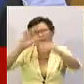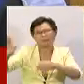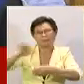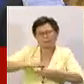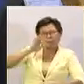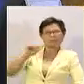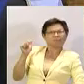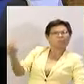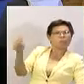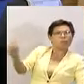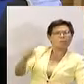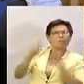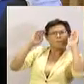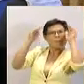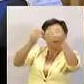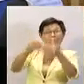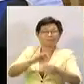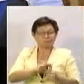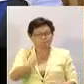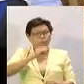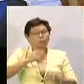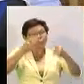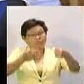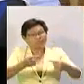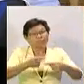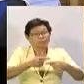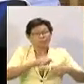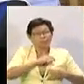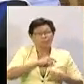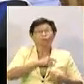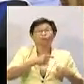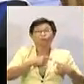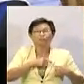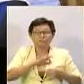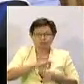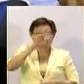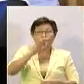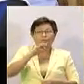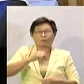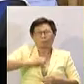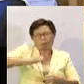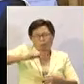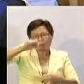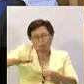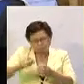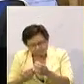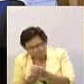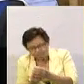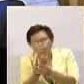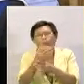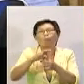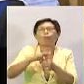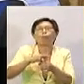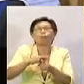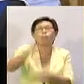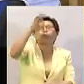tersendiri, dan jiwa pejuang Pahang itu boleh disemarakkan. Ini boleh mencetus